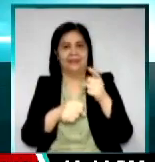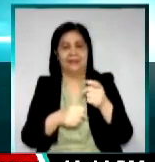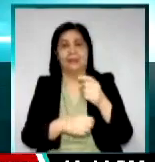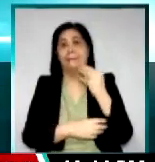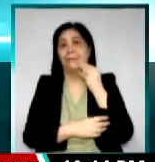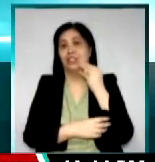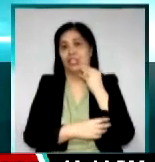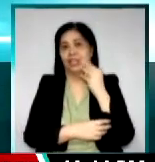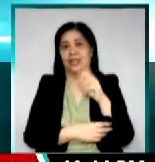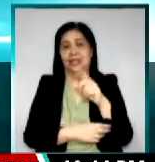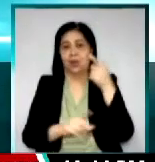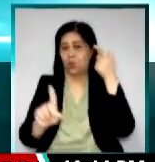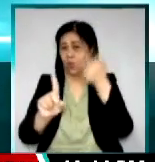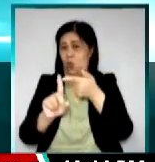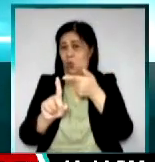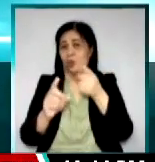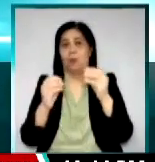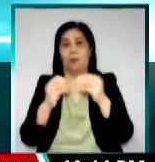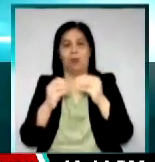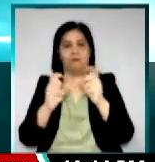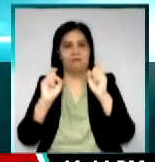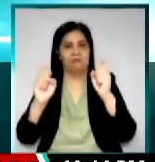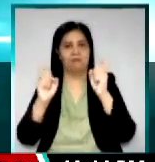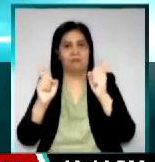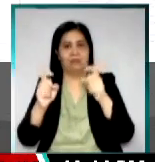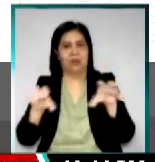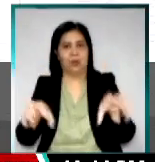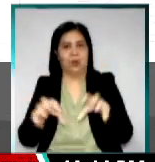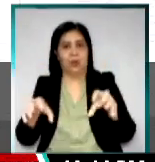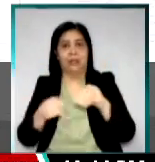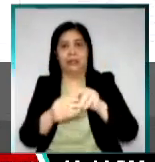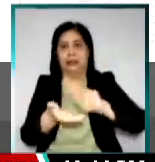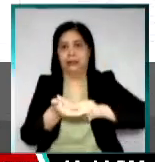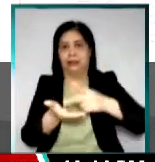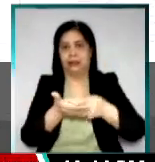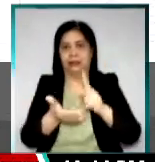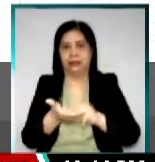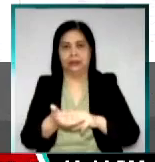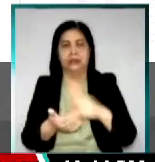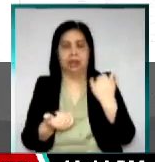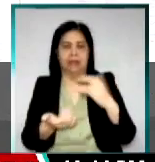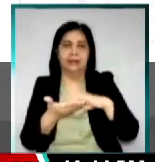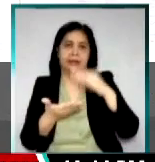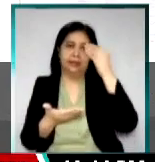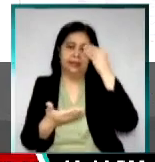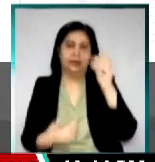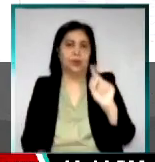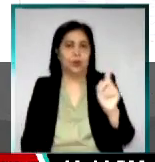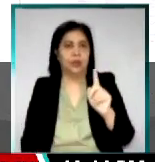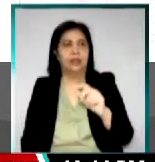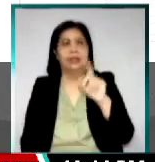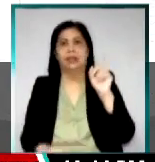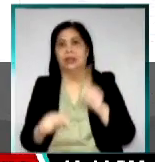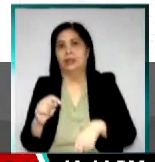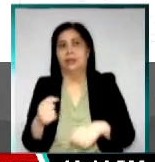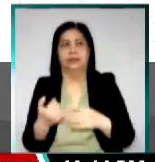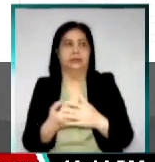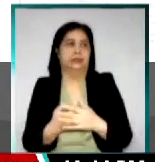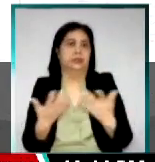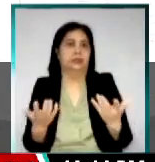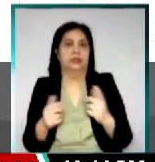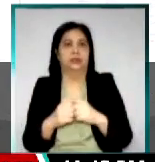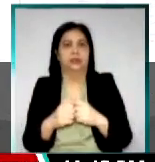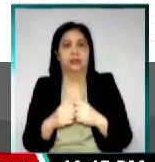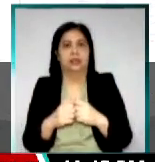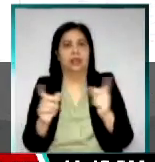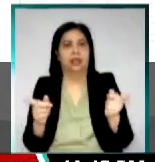Ang goal niya, mas mapabilis ang mga gawain sa kusina. What I've learned is, hindi pwede lang yung put like this